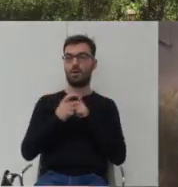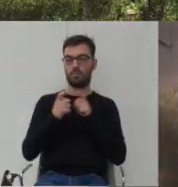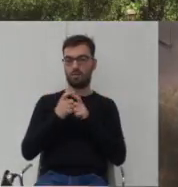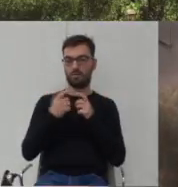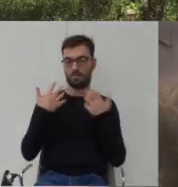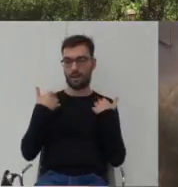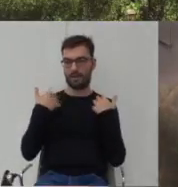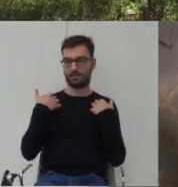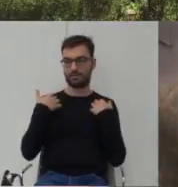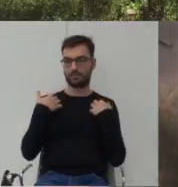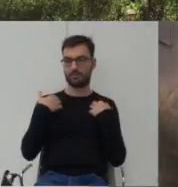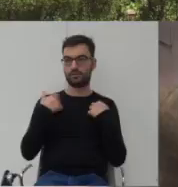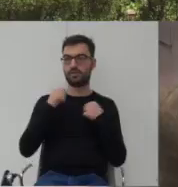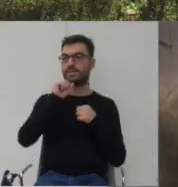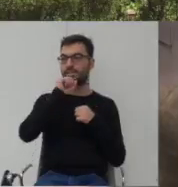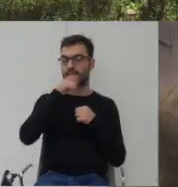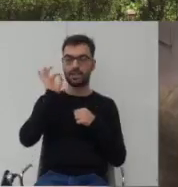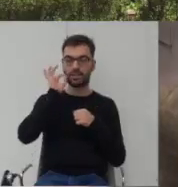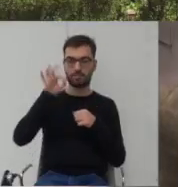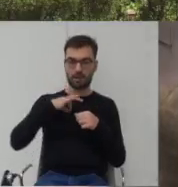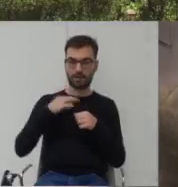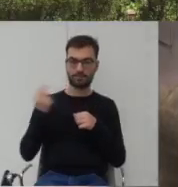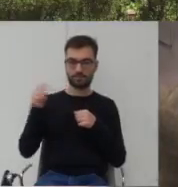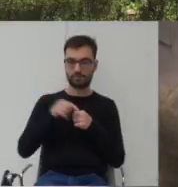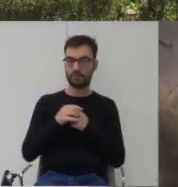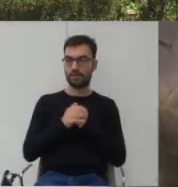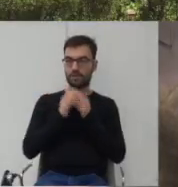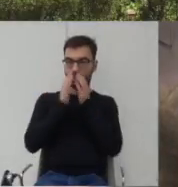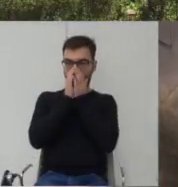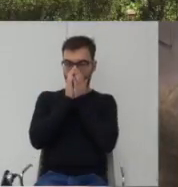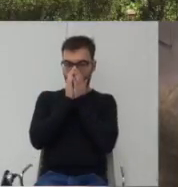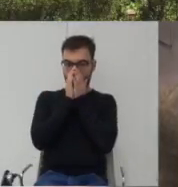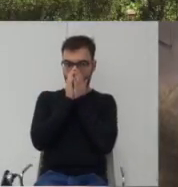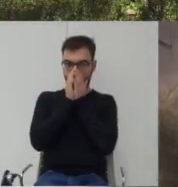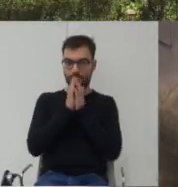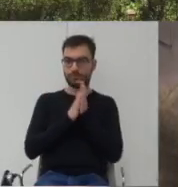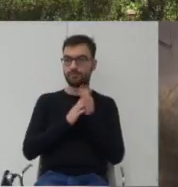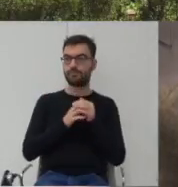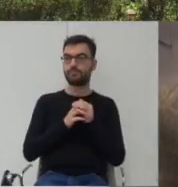obok starsza pani, taka,